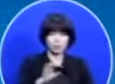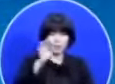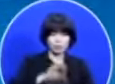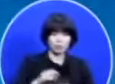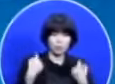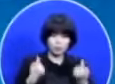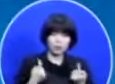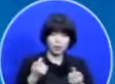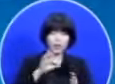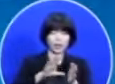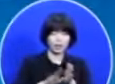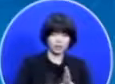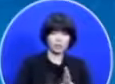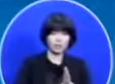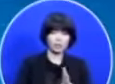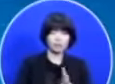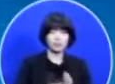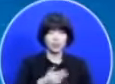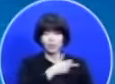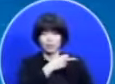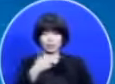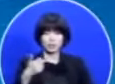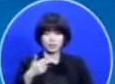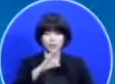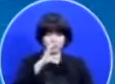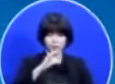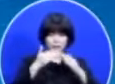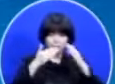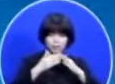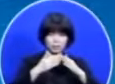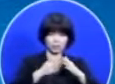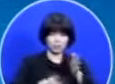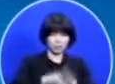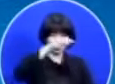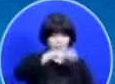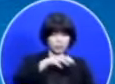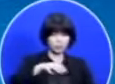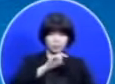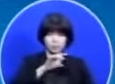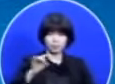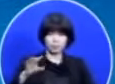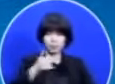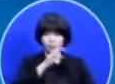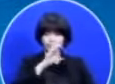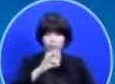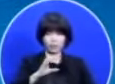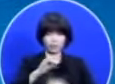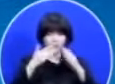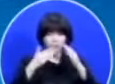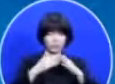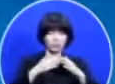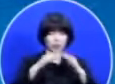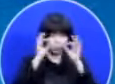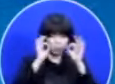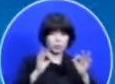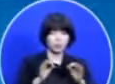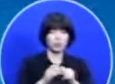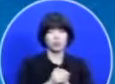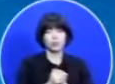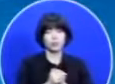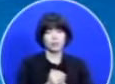하면서 그러면서 큰 대성당 들을 도시마다 대성당 들을 보고 성불 해 쓰고 대성당도 보고